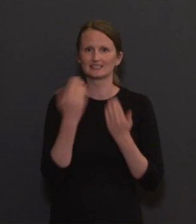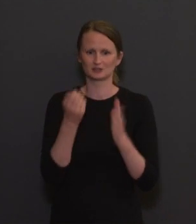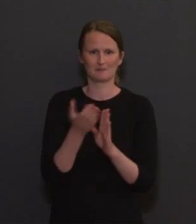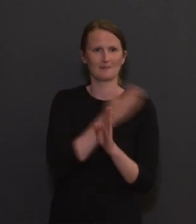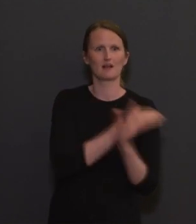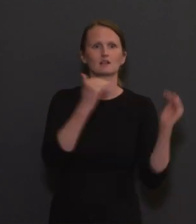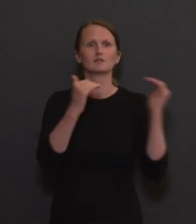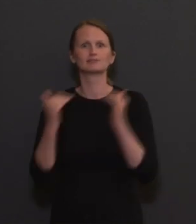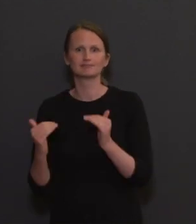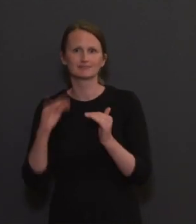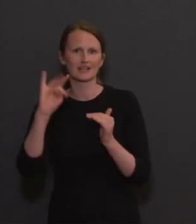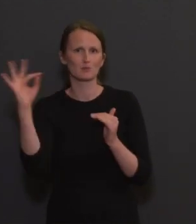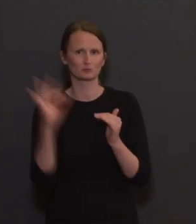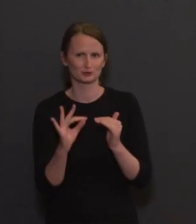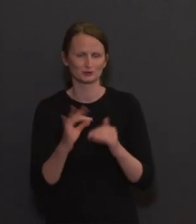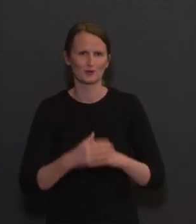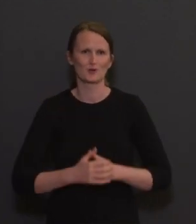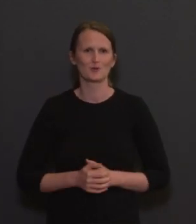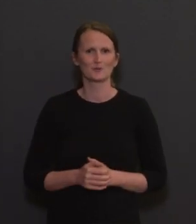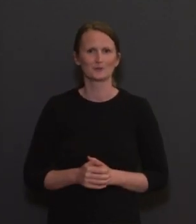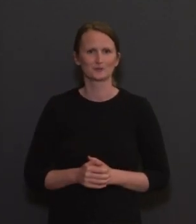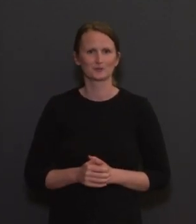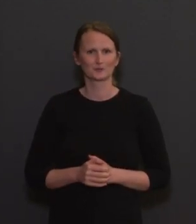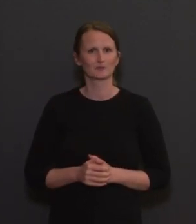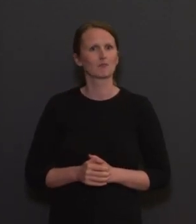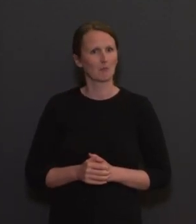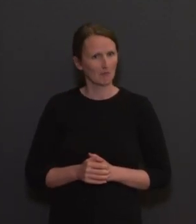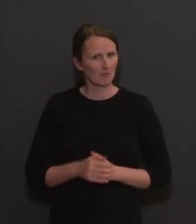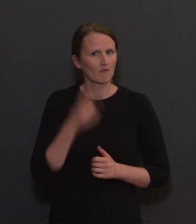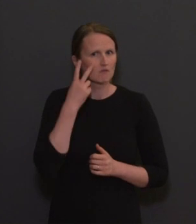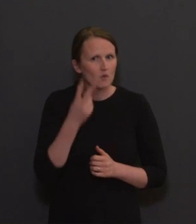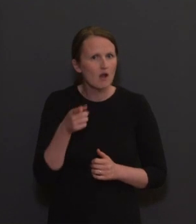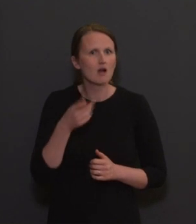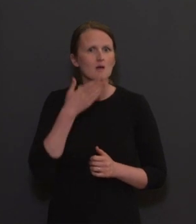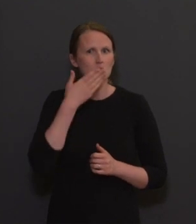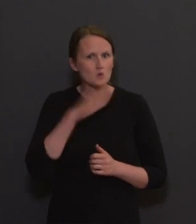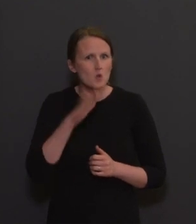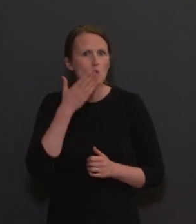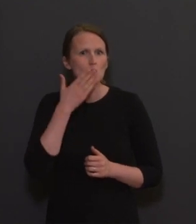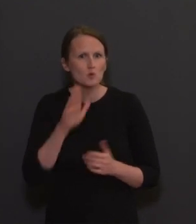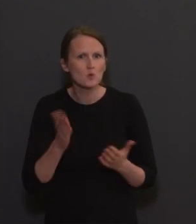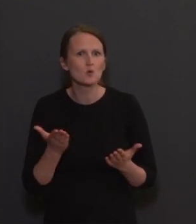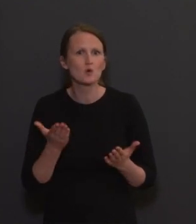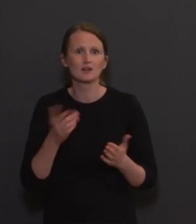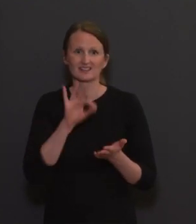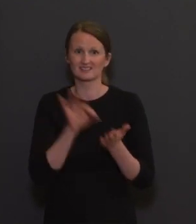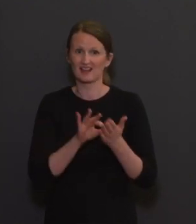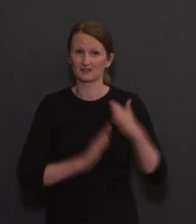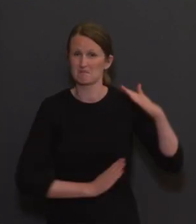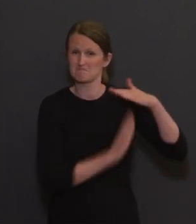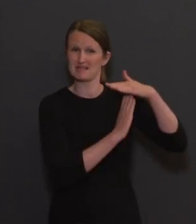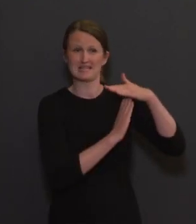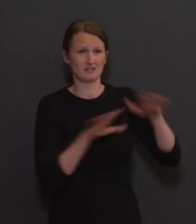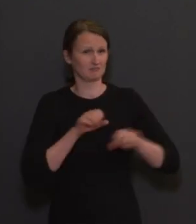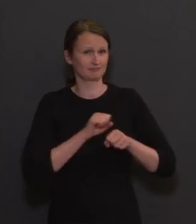forte diminution s'est donc relativement rapidement mise en place après le pic du 27 octobre. C'est un